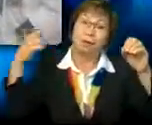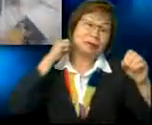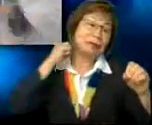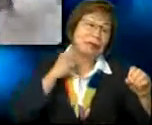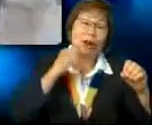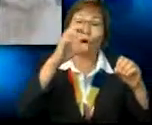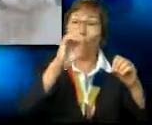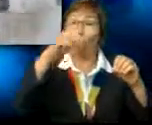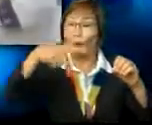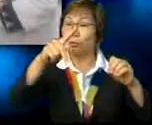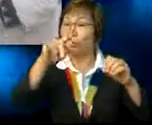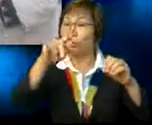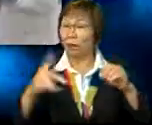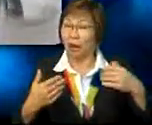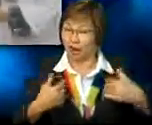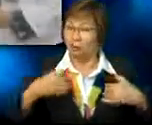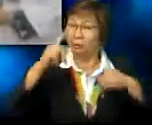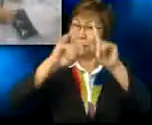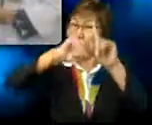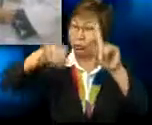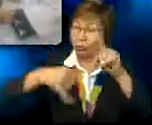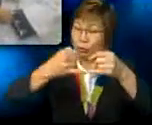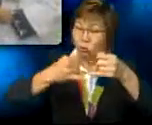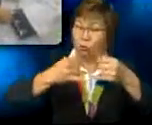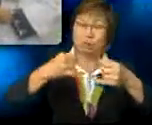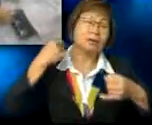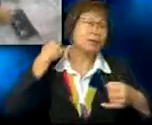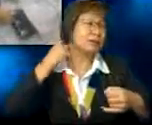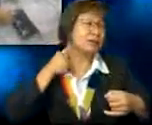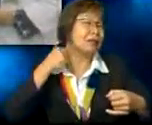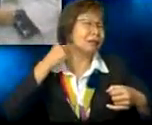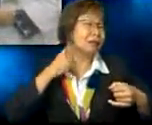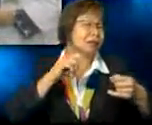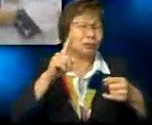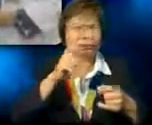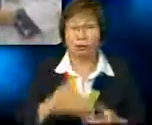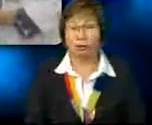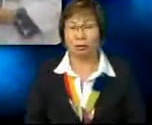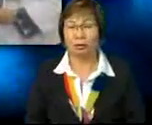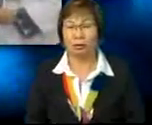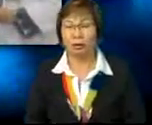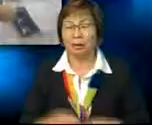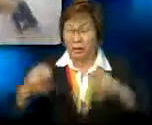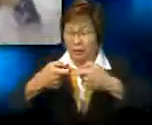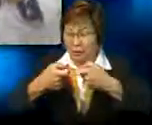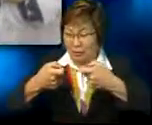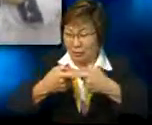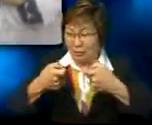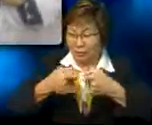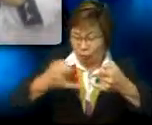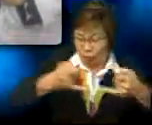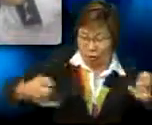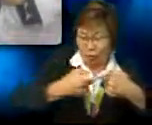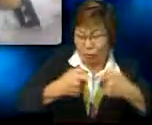1 juta urat saraf ya. Bayangkan kalau wayar elektrik ada 1 juta, berapa